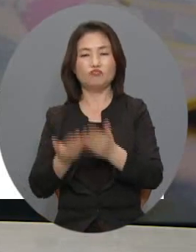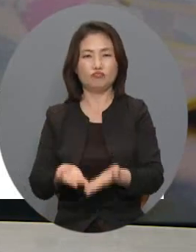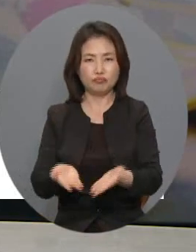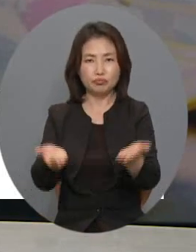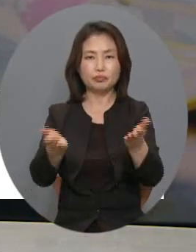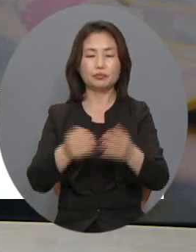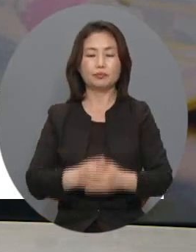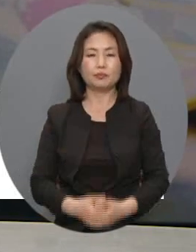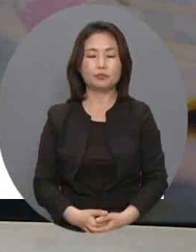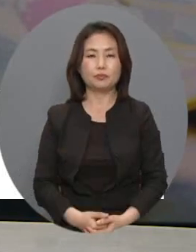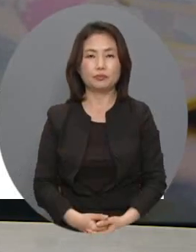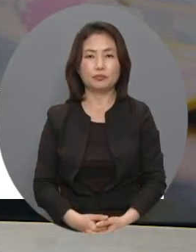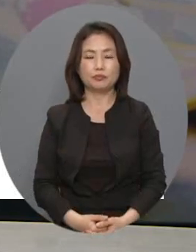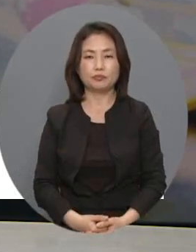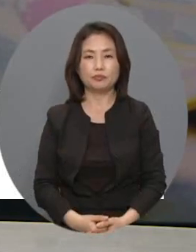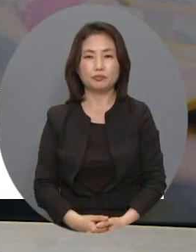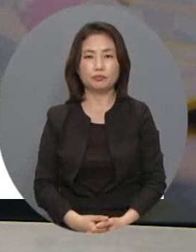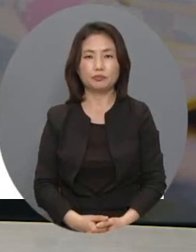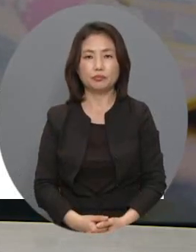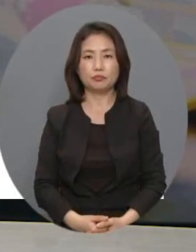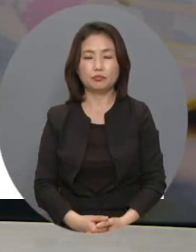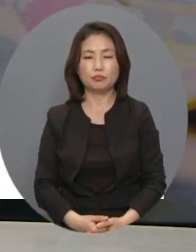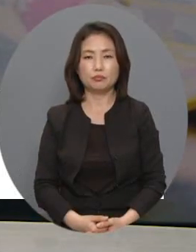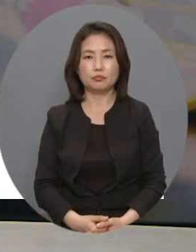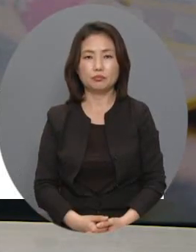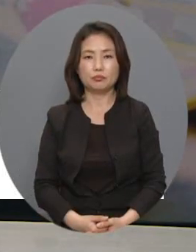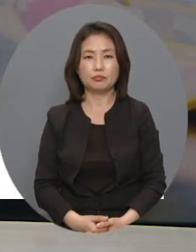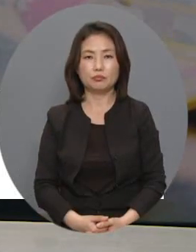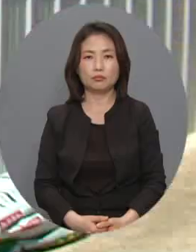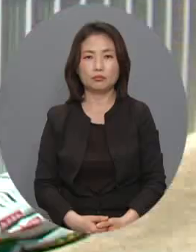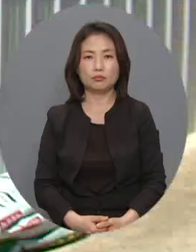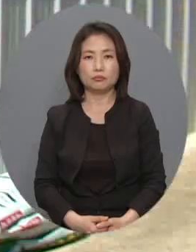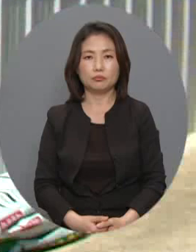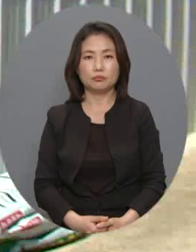선뜻 내놓았기 때문입니다. 김서연 기자의 보도입니다.